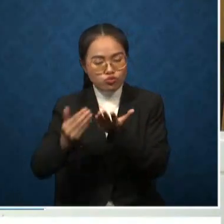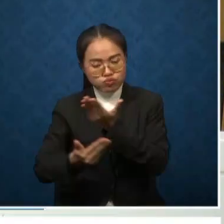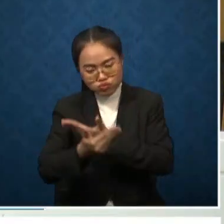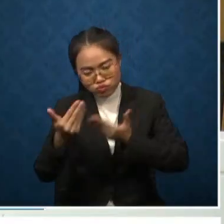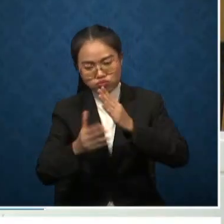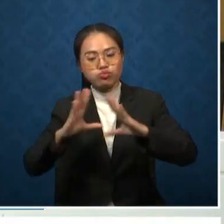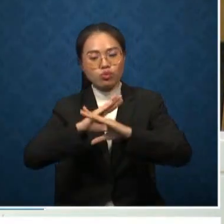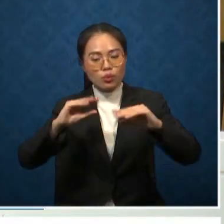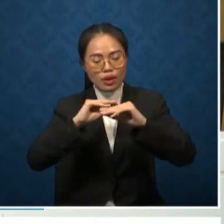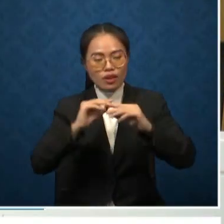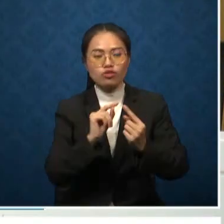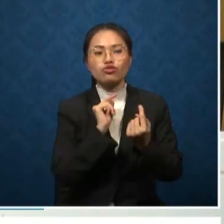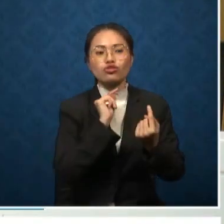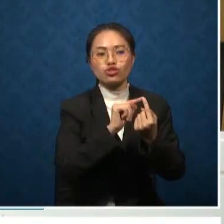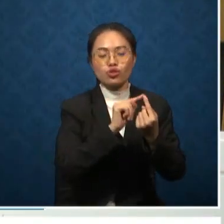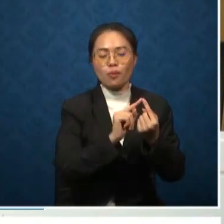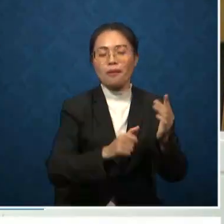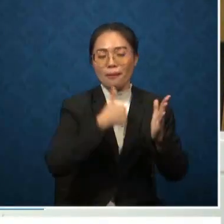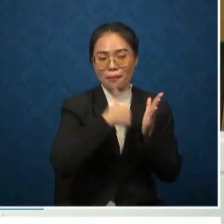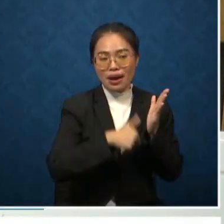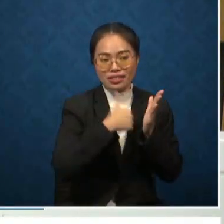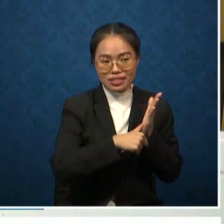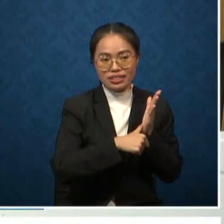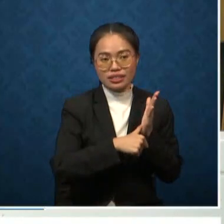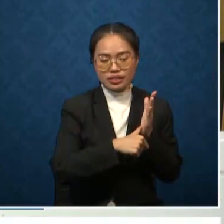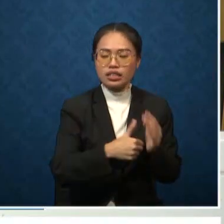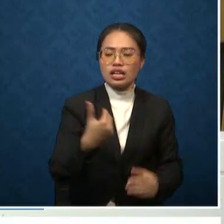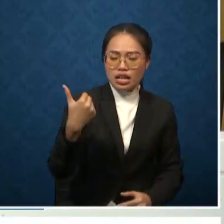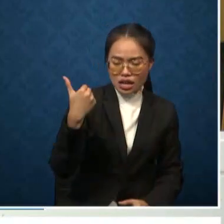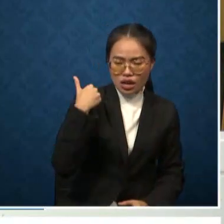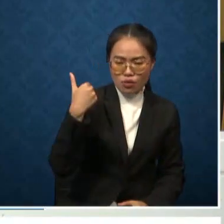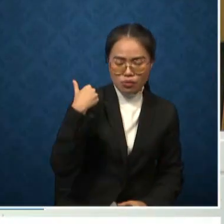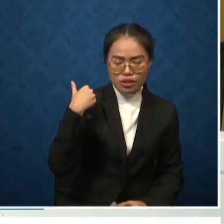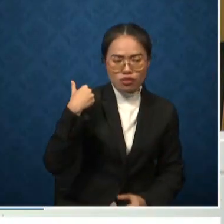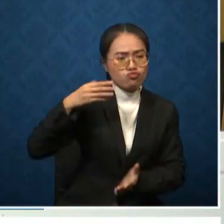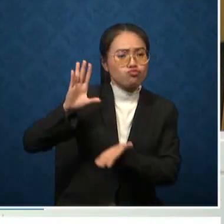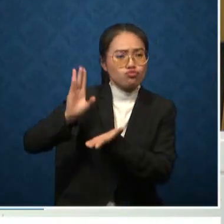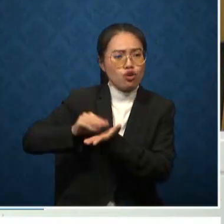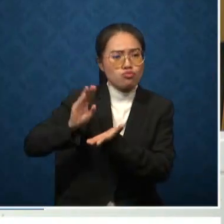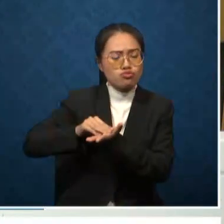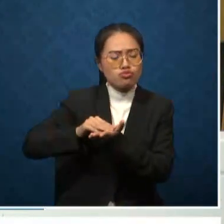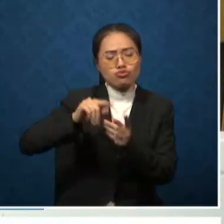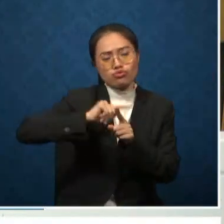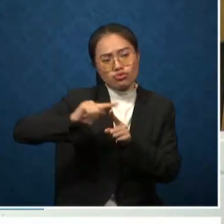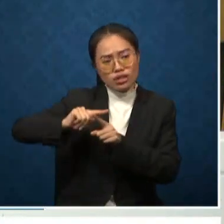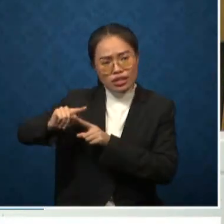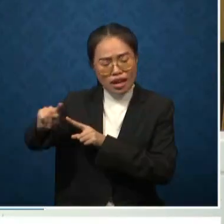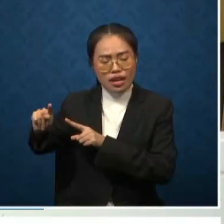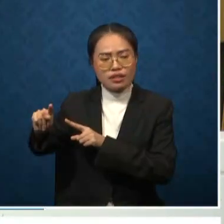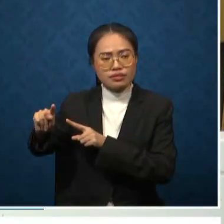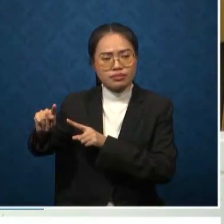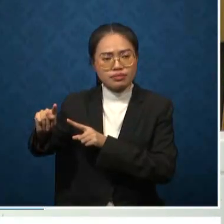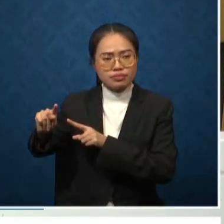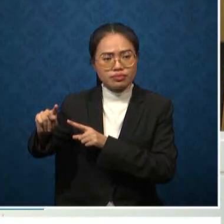เรื่องของอัตราภาษีซึ่งเรามีเขาเรียกว่าเป็นBase Erosion of Profit Sharing อะไรต่างๆพวกนี้หรือ BEPS นะครับ